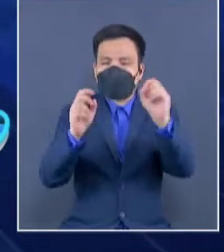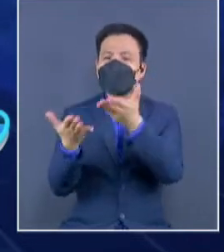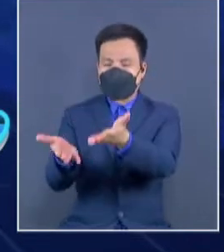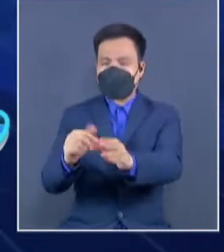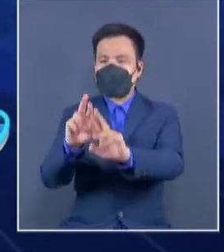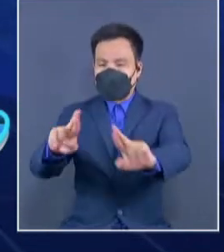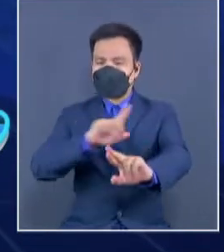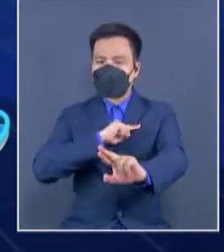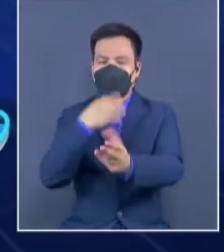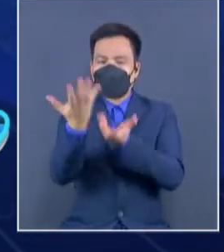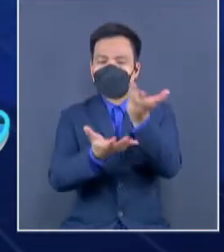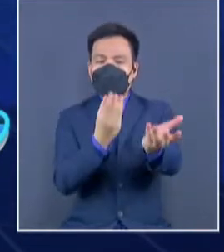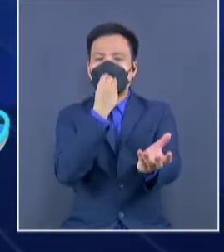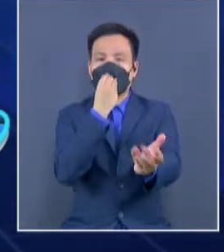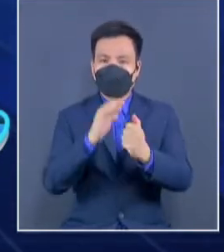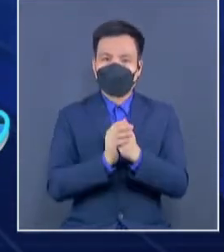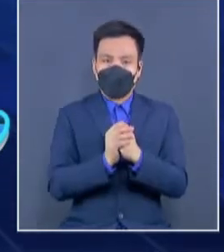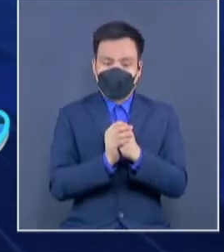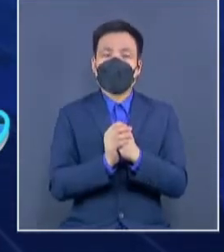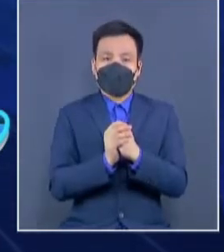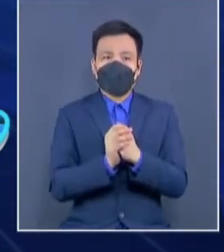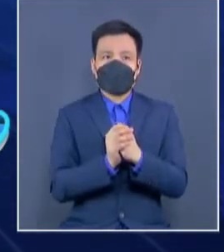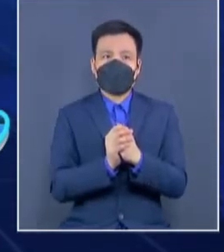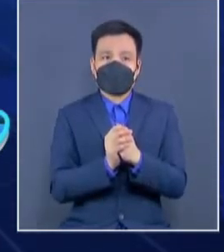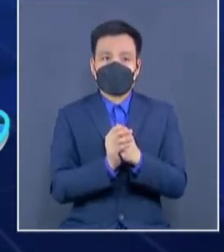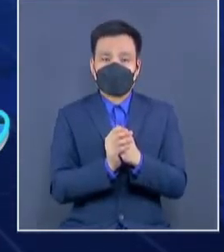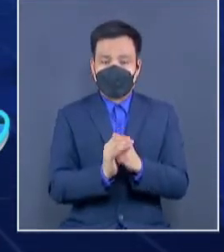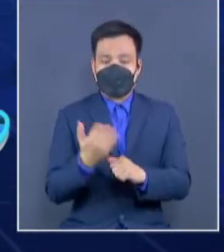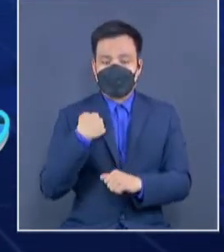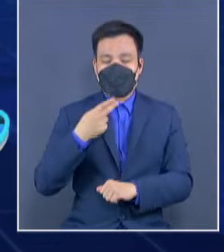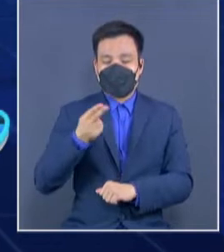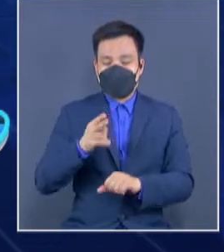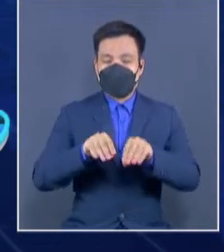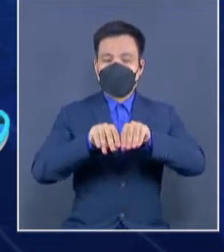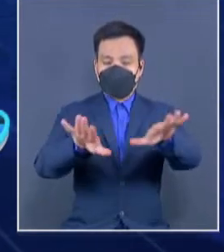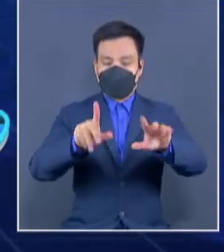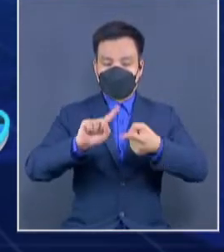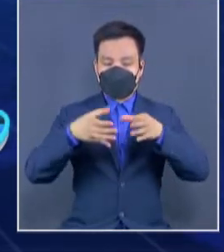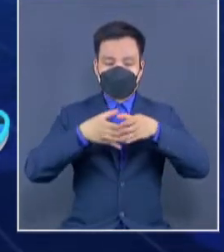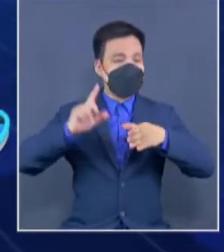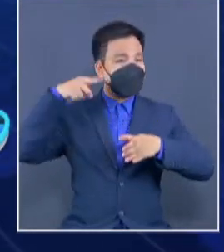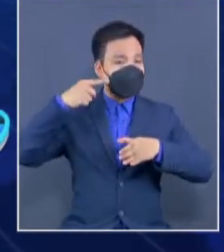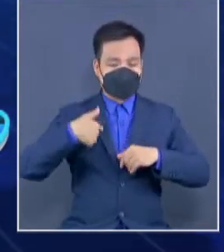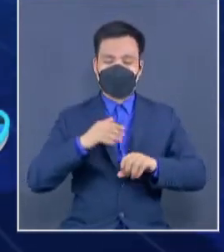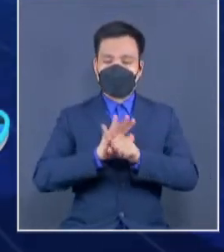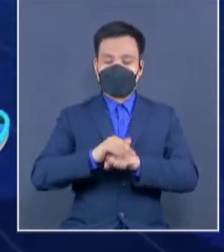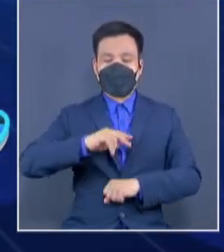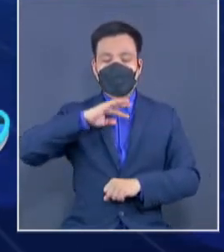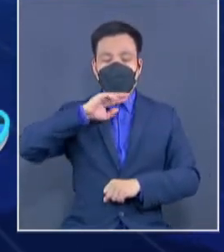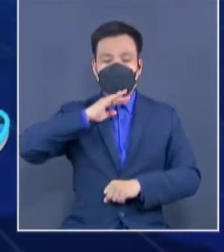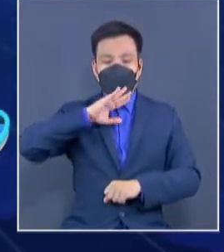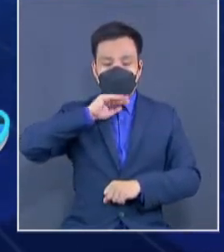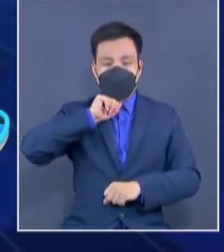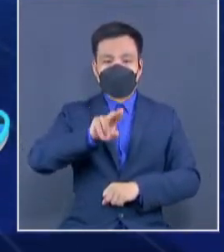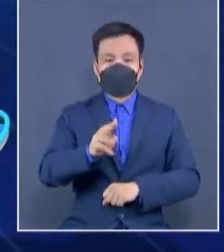นี่แหละครับที่ในแอปพลิเคชัน TikTok มีการนำมาโพสต์เอาไว้คือเพื่อนๆกลุ่มนี้เนี่ยเขาไปทานหมูกระทะกันอย่างที่บอกแล้วก็ไปเห็น